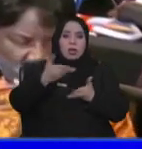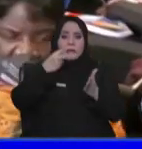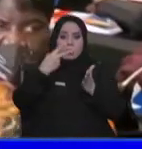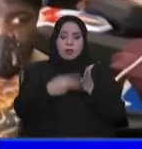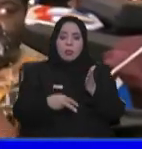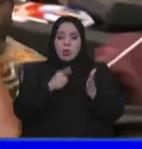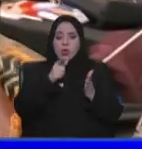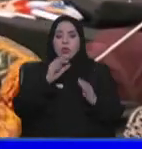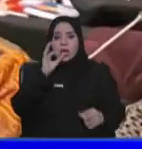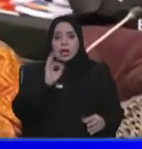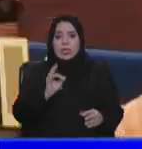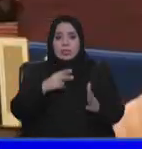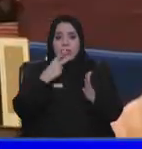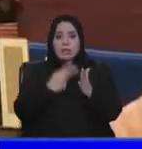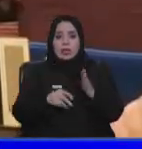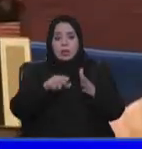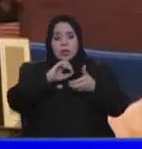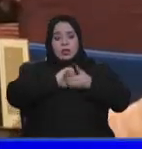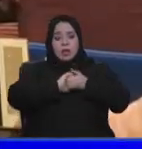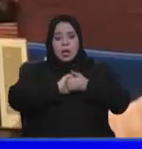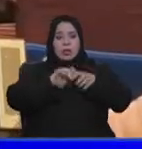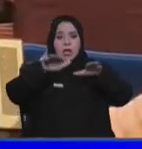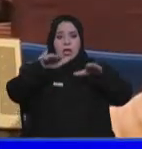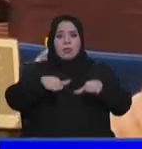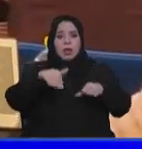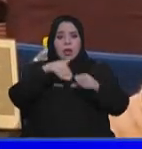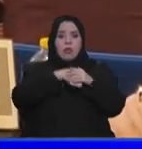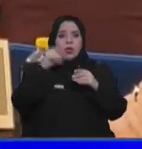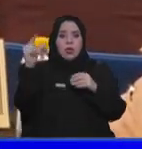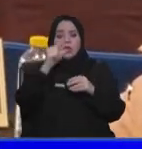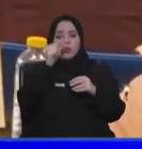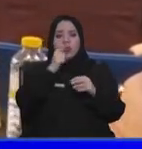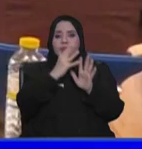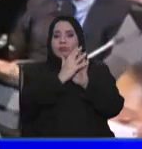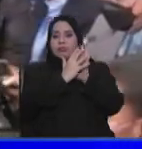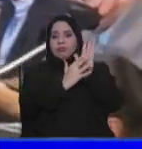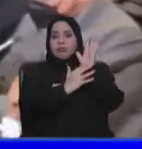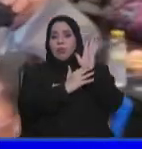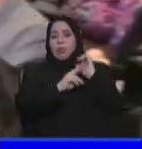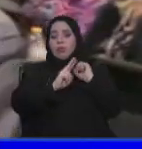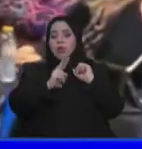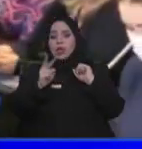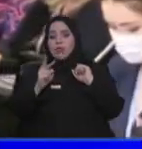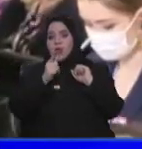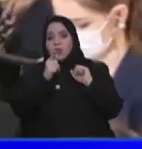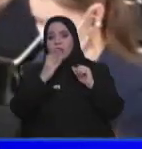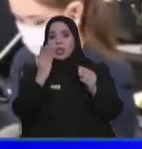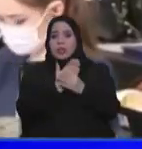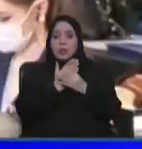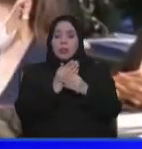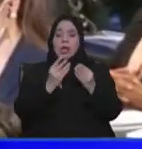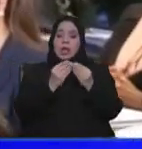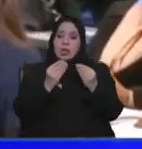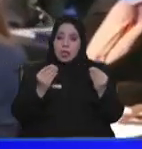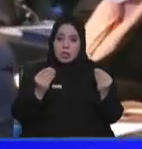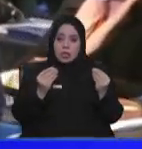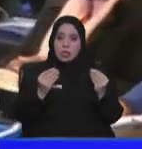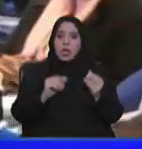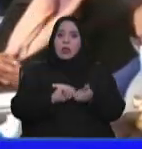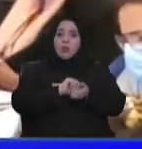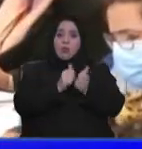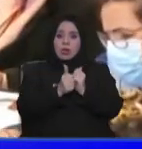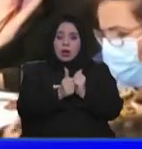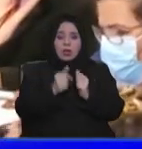التي اصدرها الاتحاد البرلماني الدولي في دوراته المختلفه من خلال العديد من المبادرات الرائده